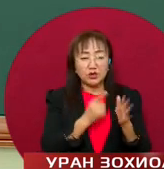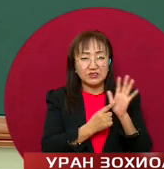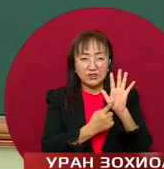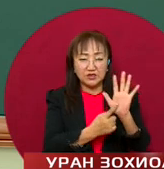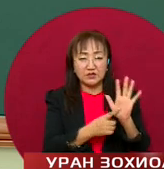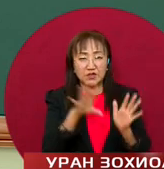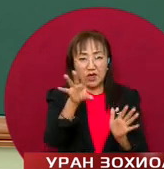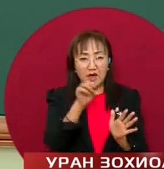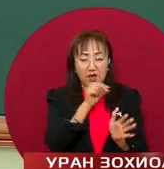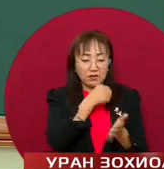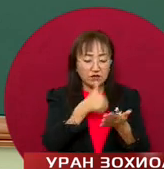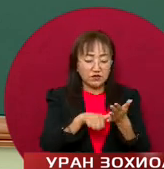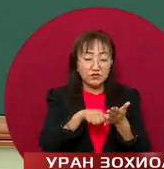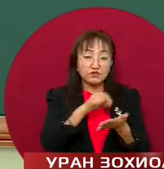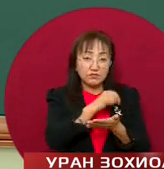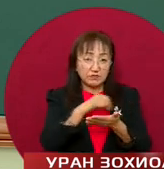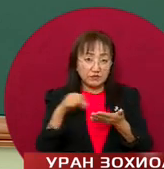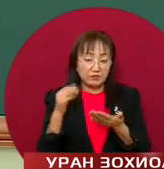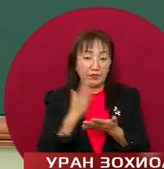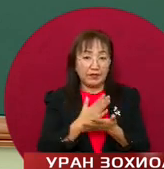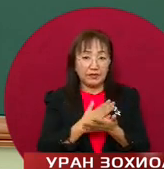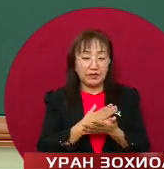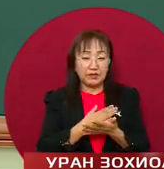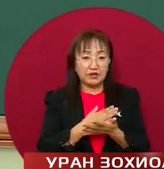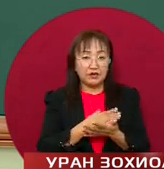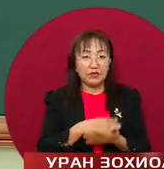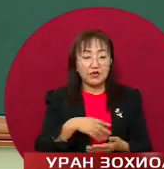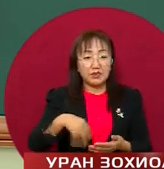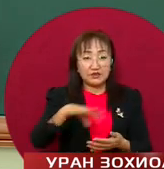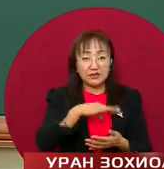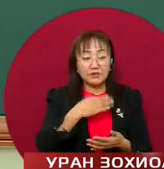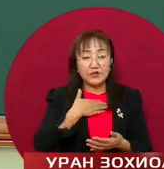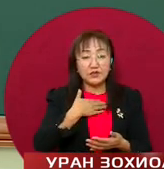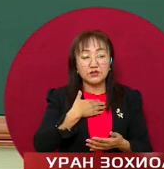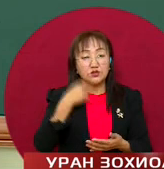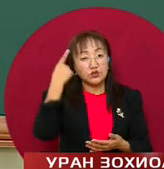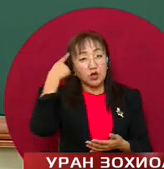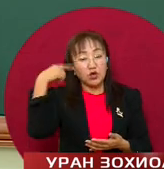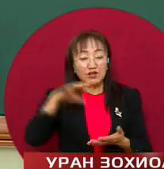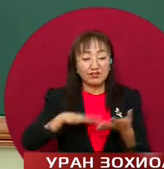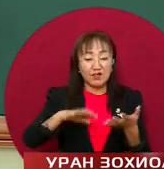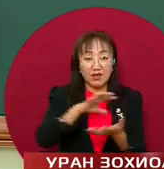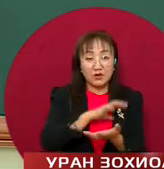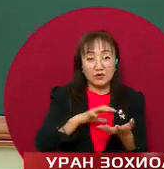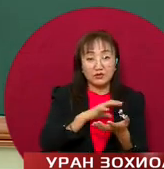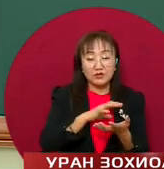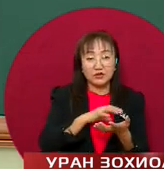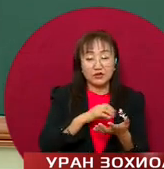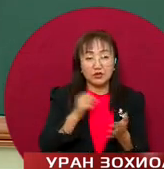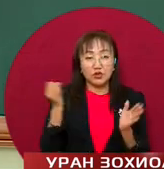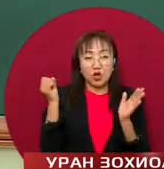байгаарай. Ингэснээр бид нар зохион найруулахдаа уг дүрслэлүүдийг, уг